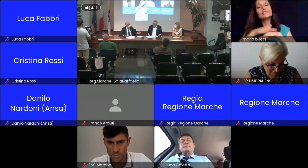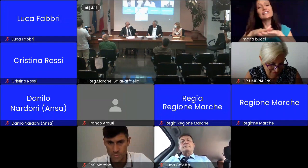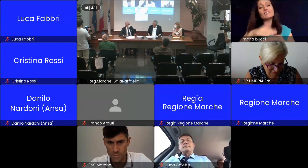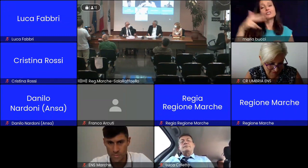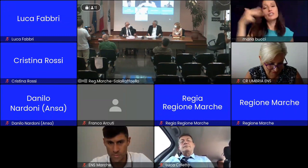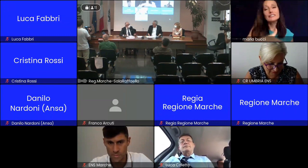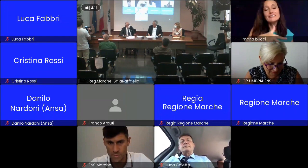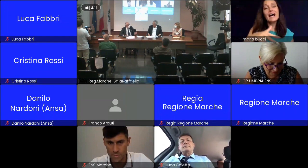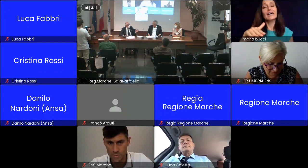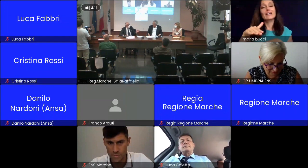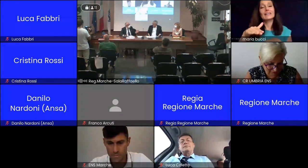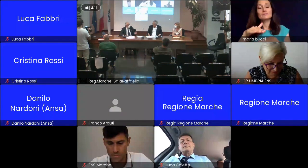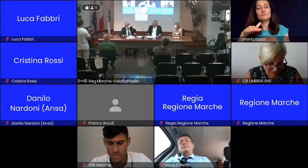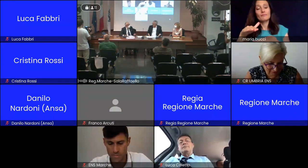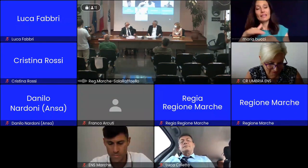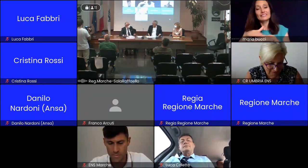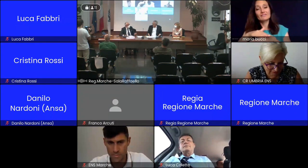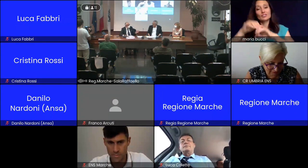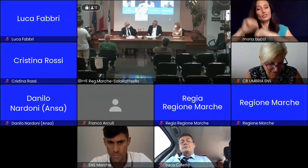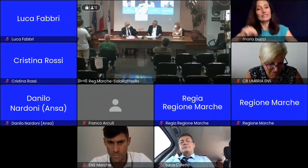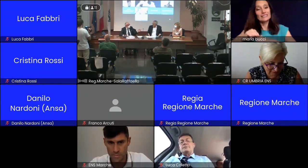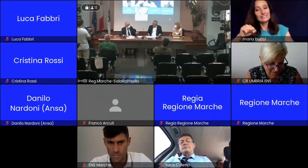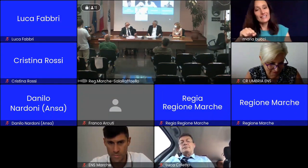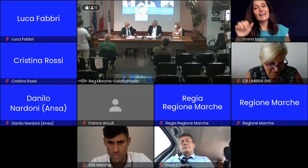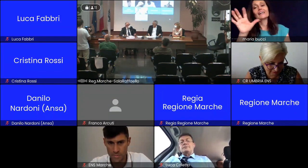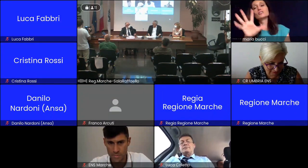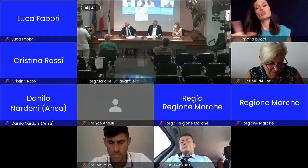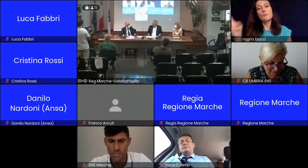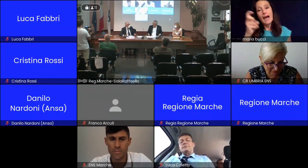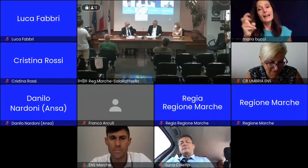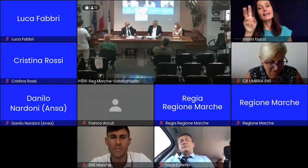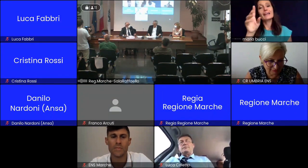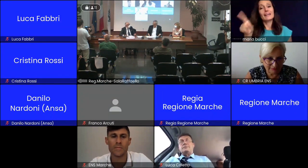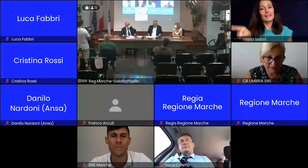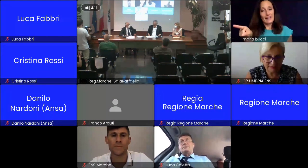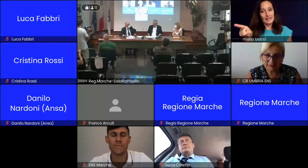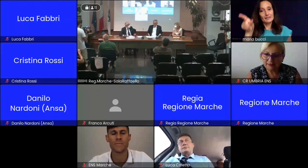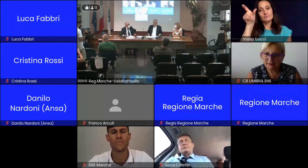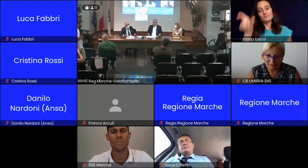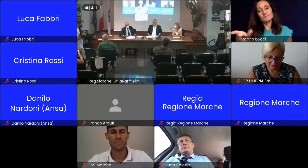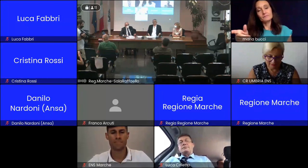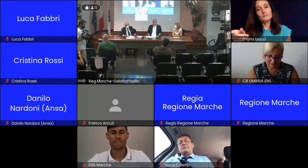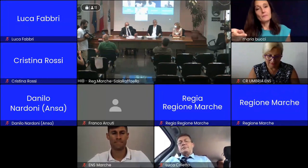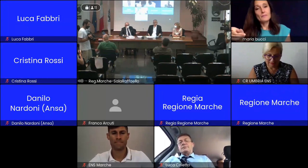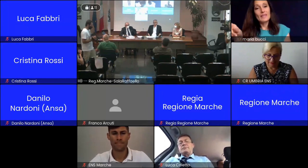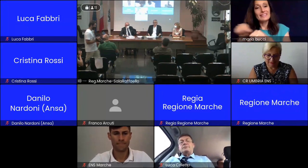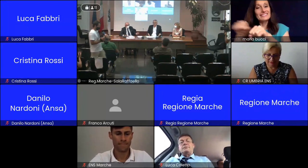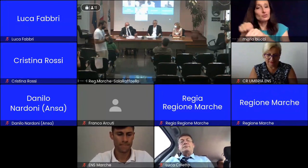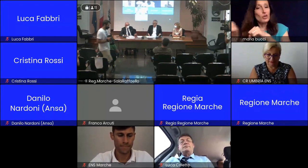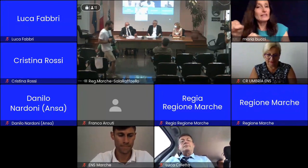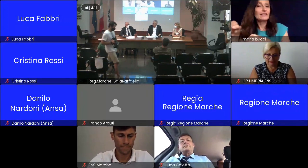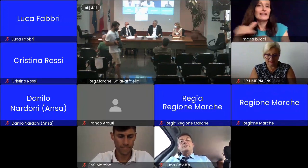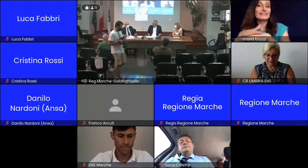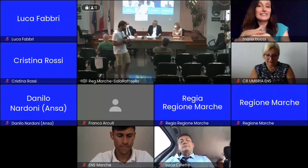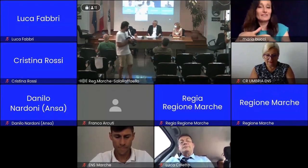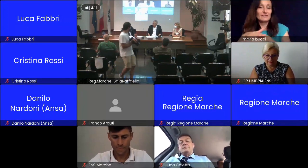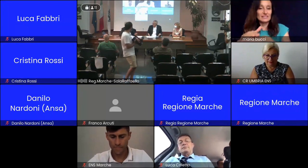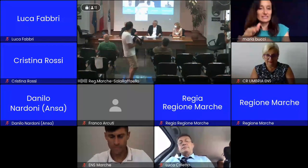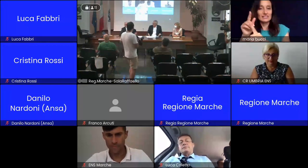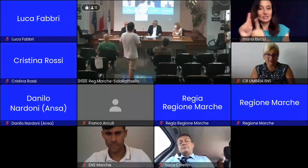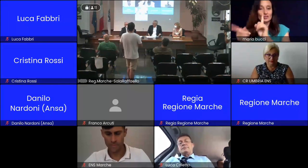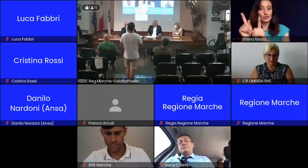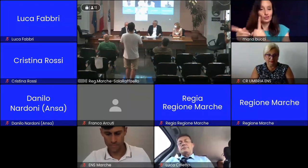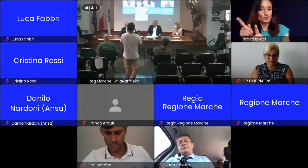Marche, quindi il dirigente del Servizio Sociale, dottor Saltarelli, con la rispettiva dirigente, la